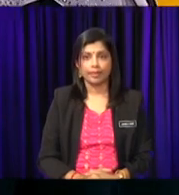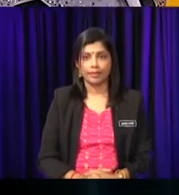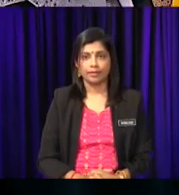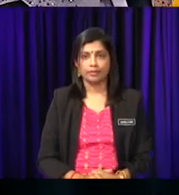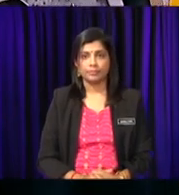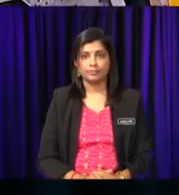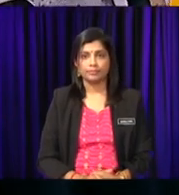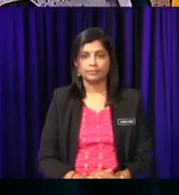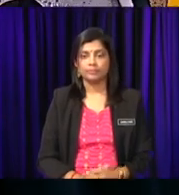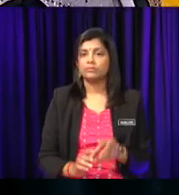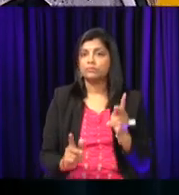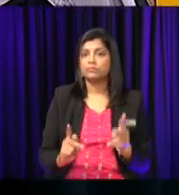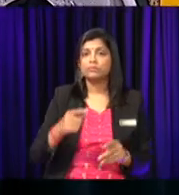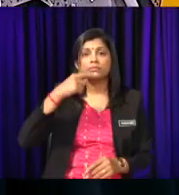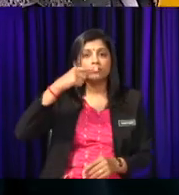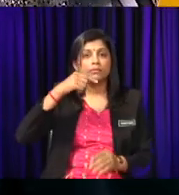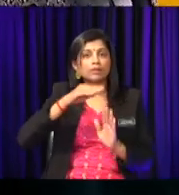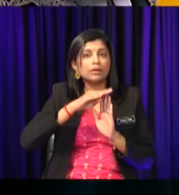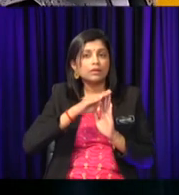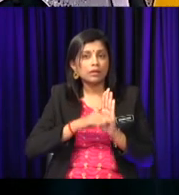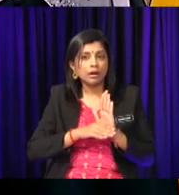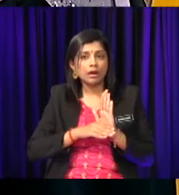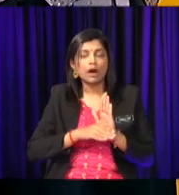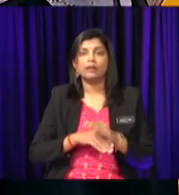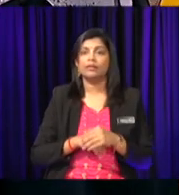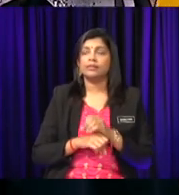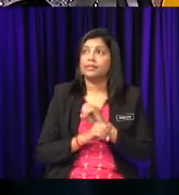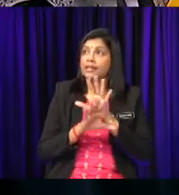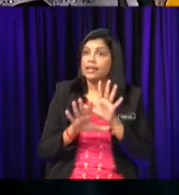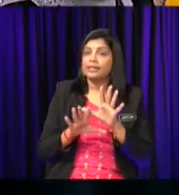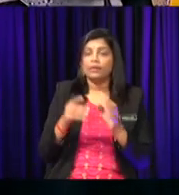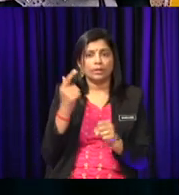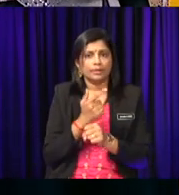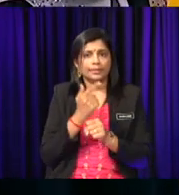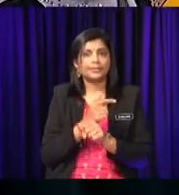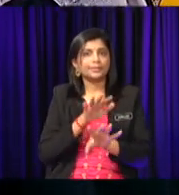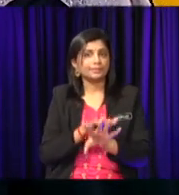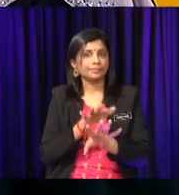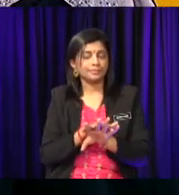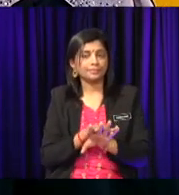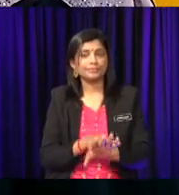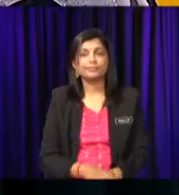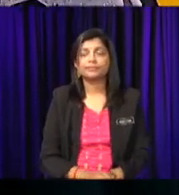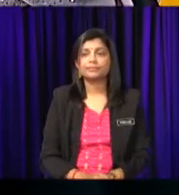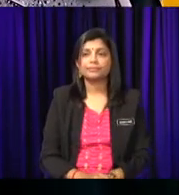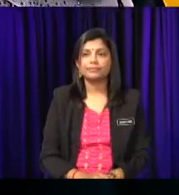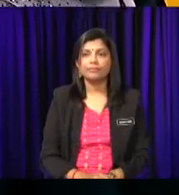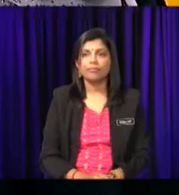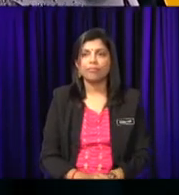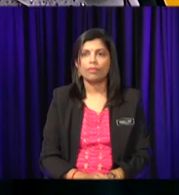dibuat latihan dengan lebih kerap ya dan cantiknya ketika membaca secara bisnis ini perkataan itu